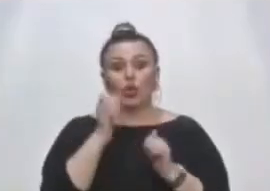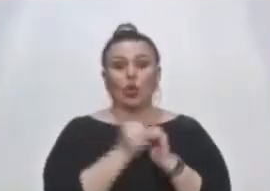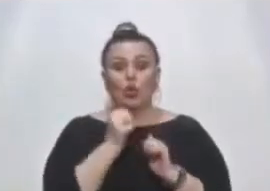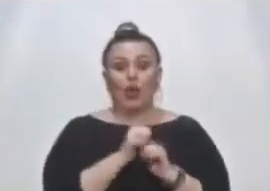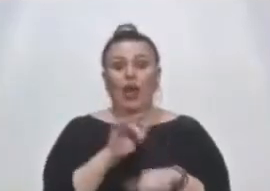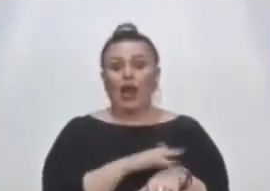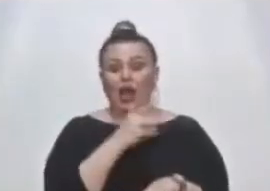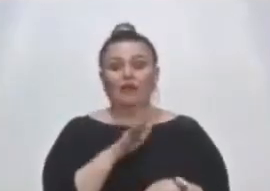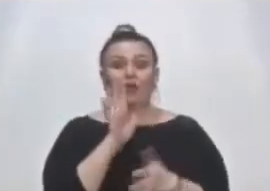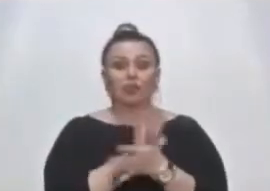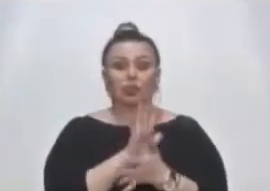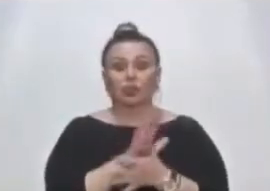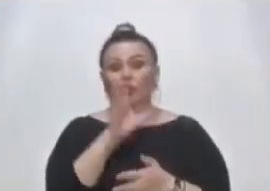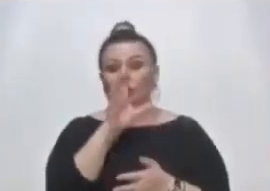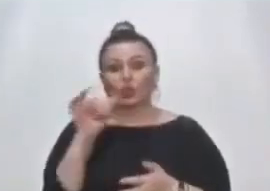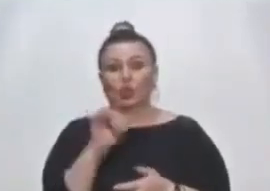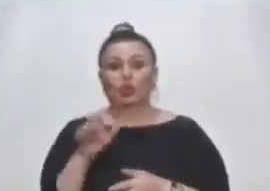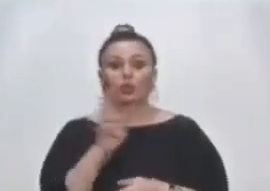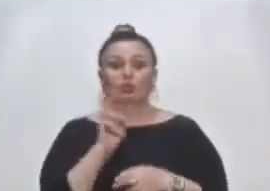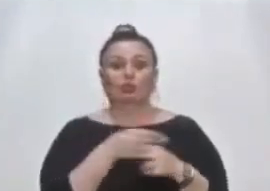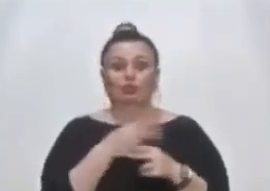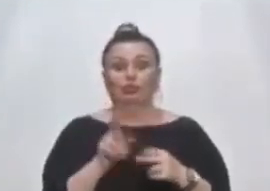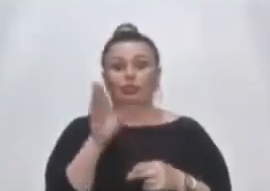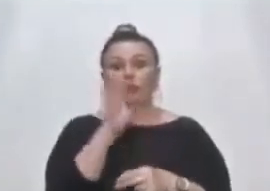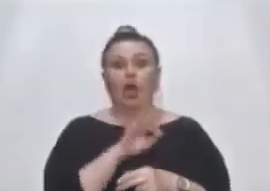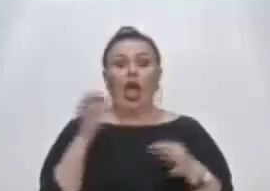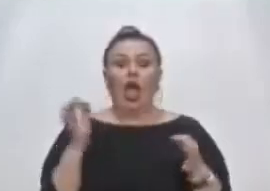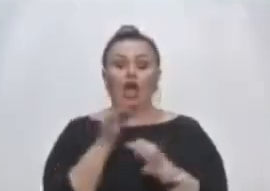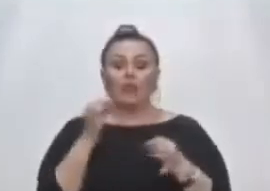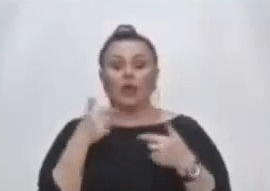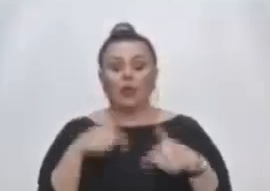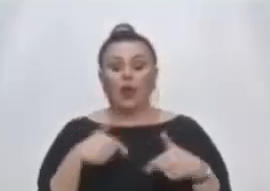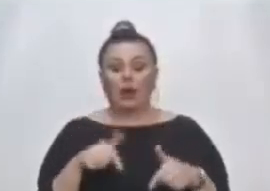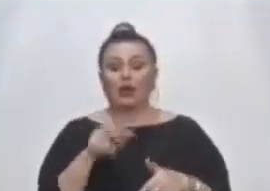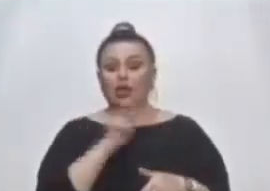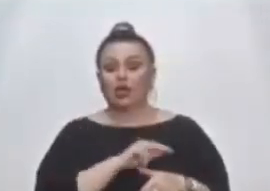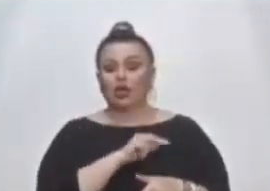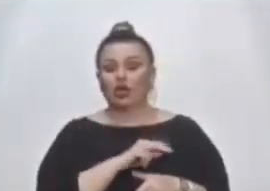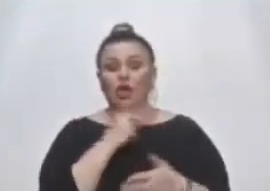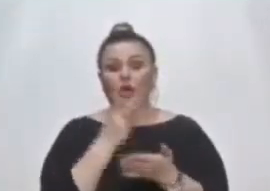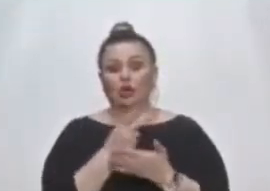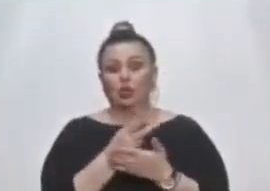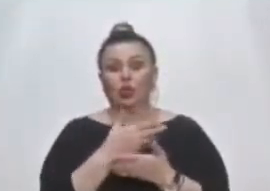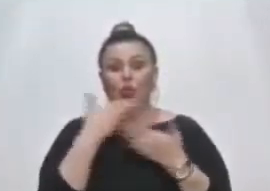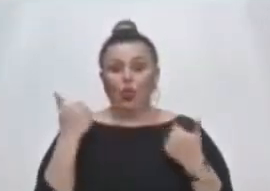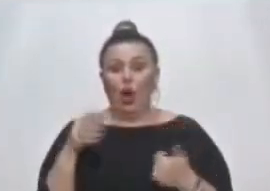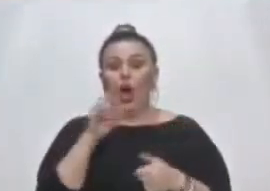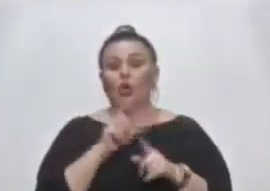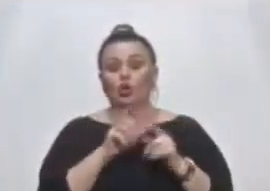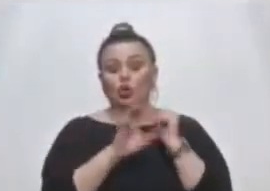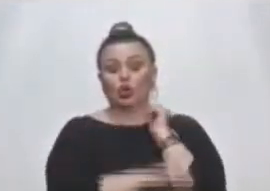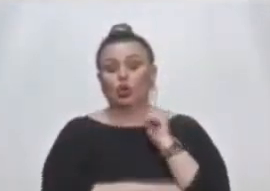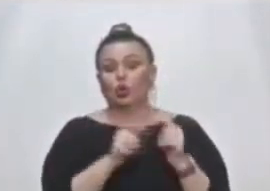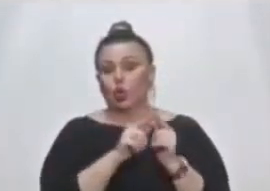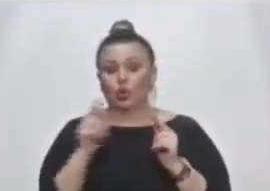qurudulması, daxil olan çirkab suların qarşısının alınması istiqamətində heç bir praktiki tədbirlər həyata keçirilməyib. Lakin son dövrlərdə sözü gedən